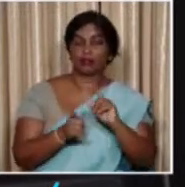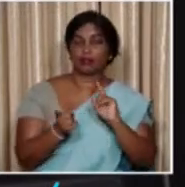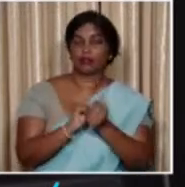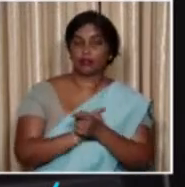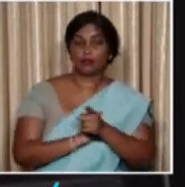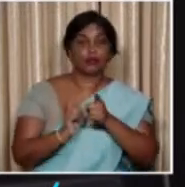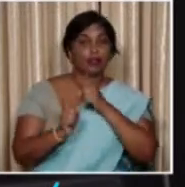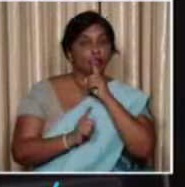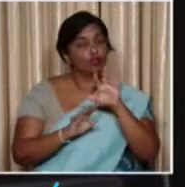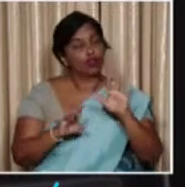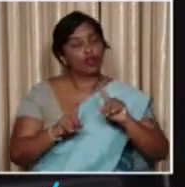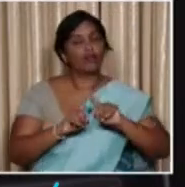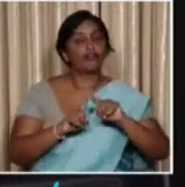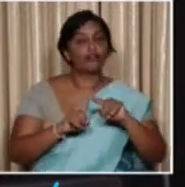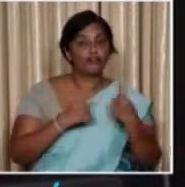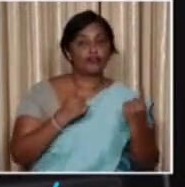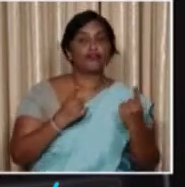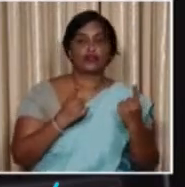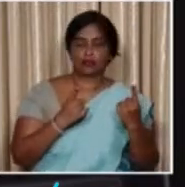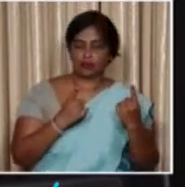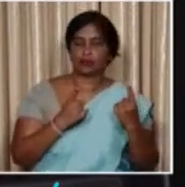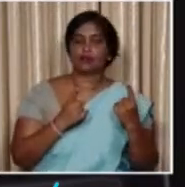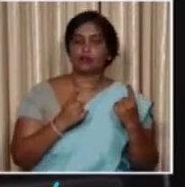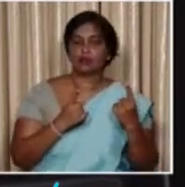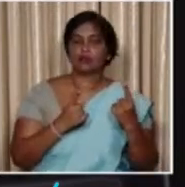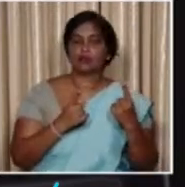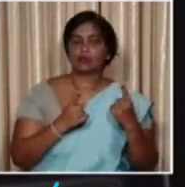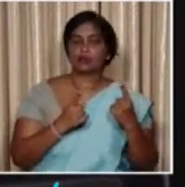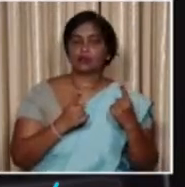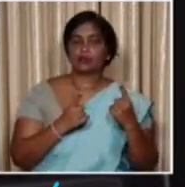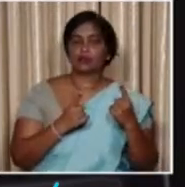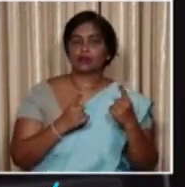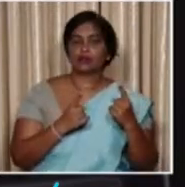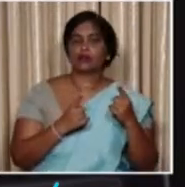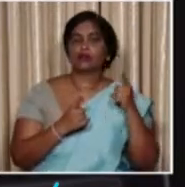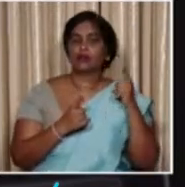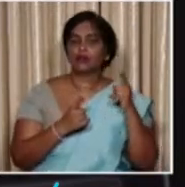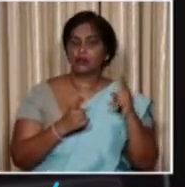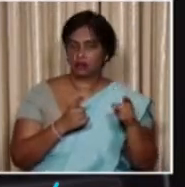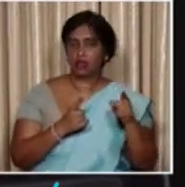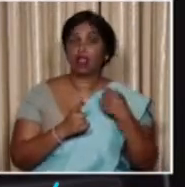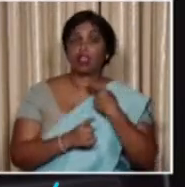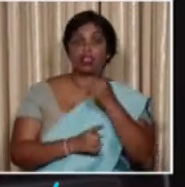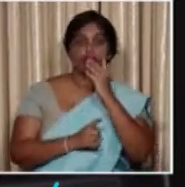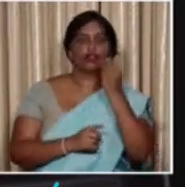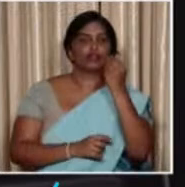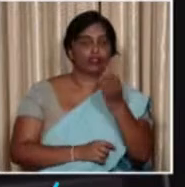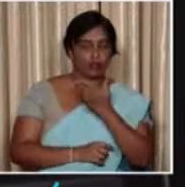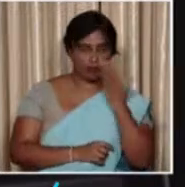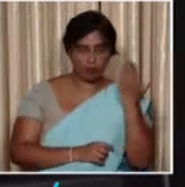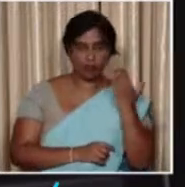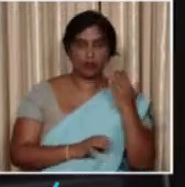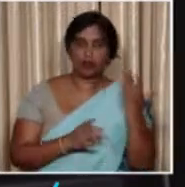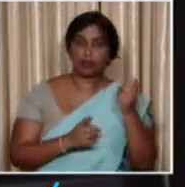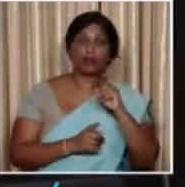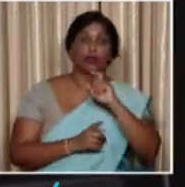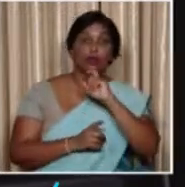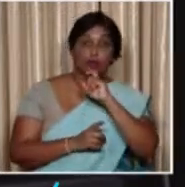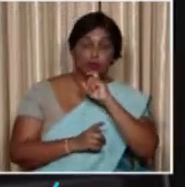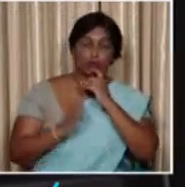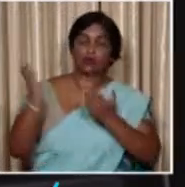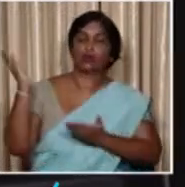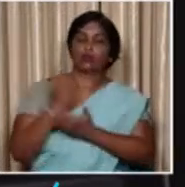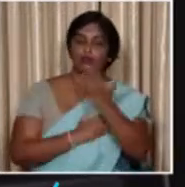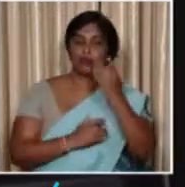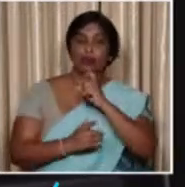කතා කිරීම හෝ වෙනත් විෂමචාරයක් මේ කරු කතානායකතුමනි ඔබතුමාට දනුවන් දෙන්න පුළුවන් ඒ නැත්නම් ශේෂාධිකරණයට යන්න